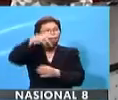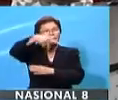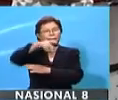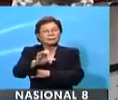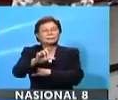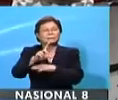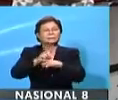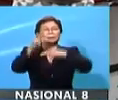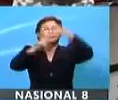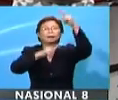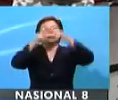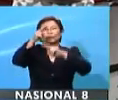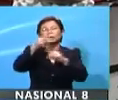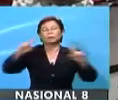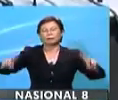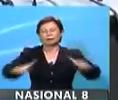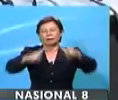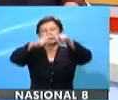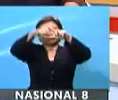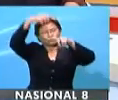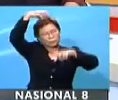bangunan UMNO Selangor.